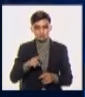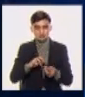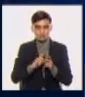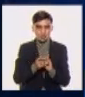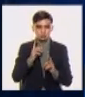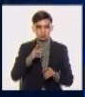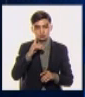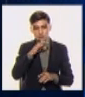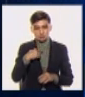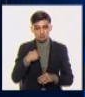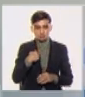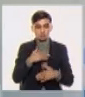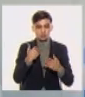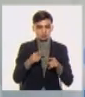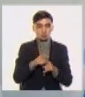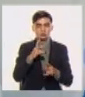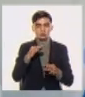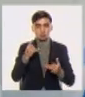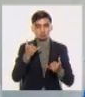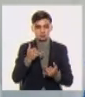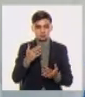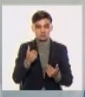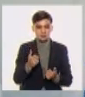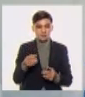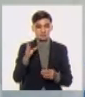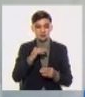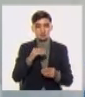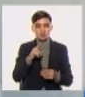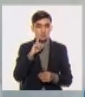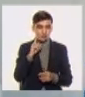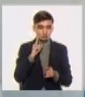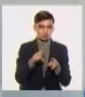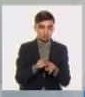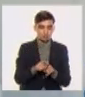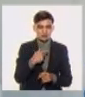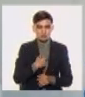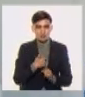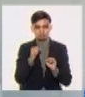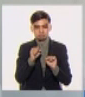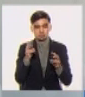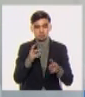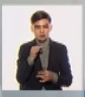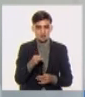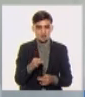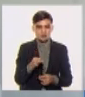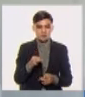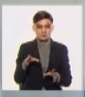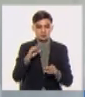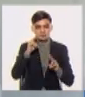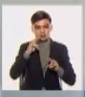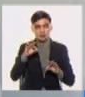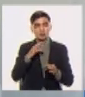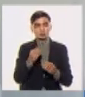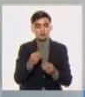Этого я никому не пожелал бы. Поэтому, конечно же, даже молодым стоит себя беречь, поскольку неизвестно еще,